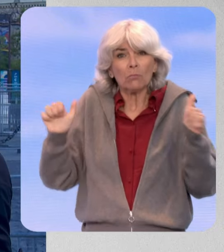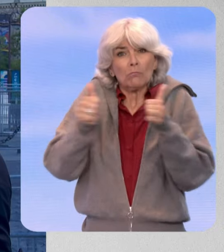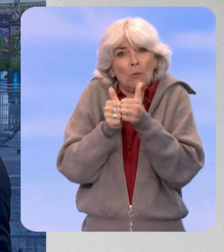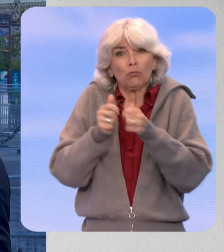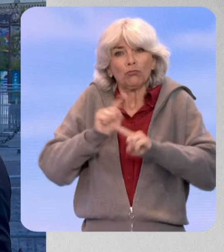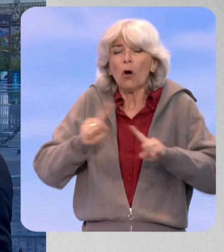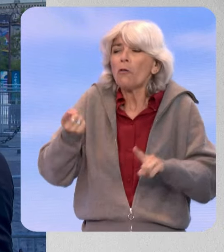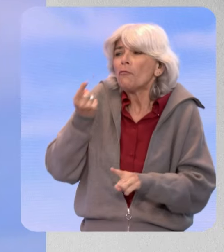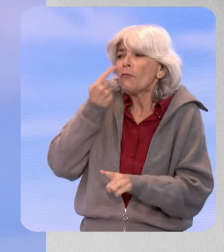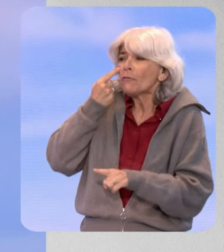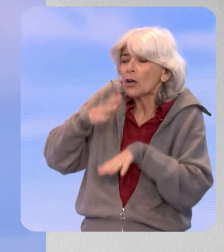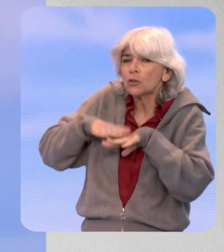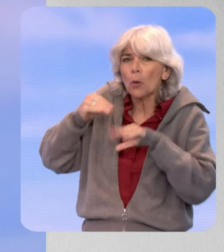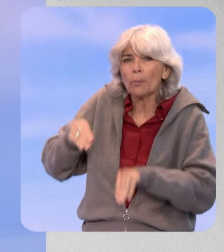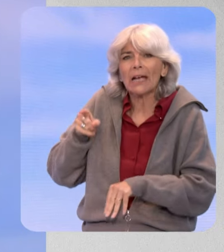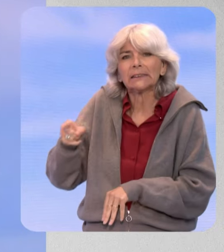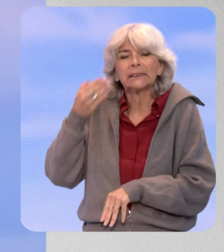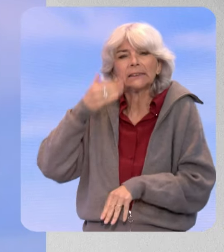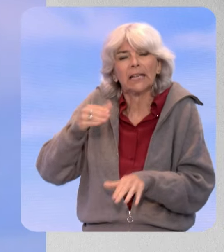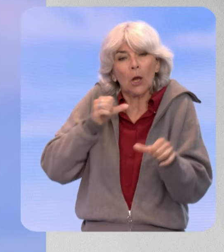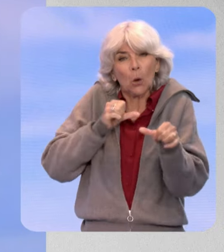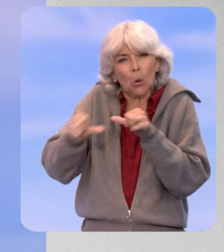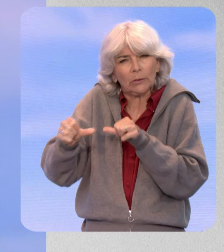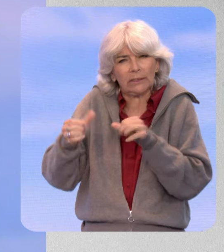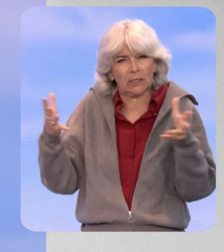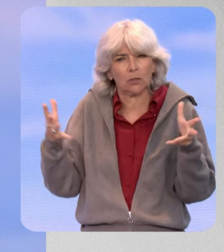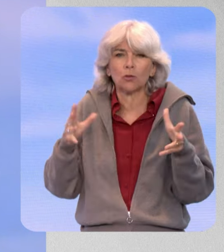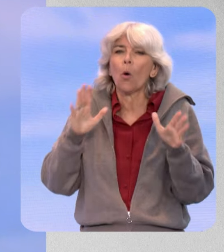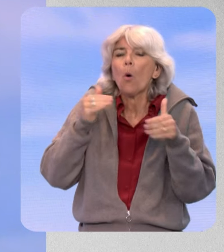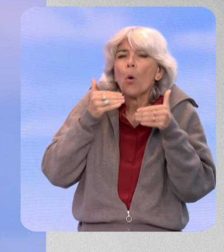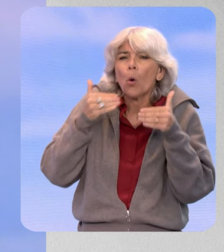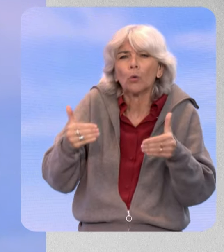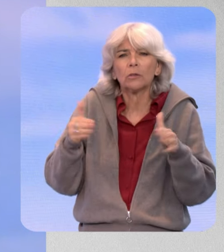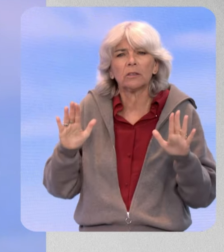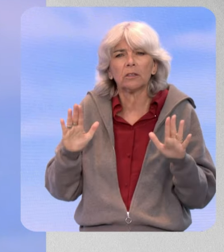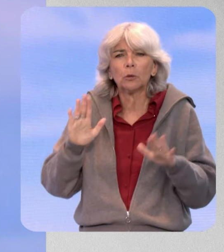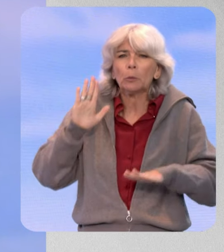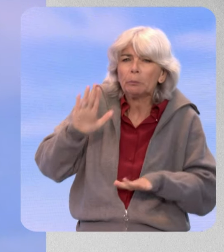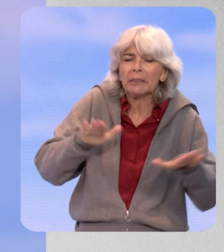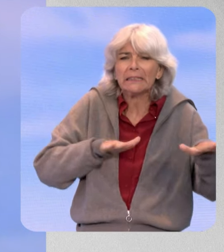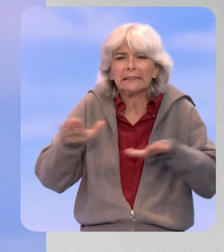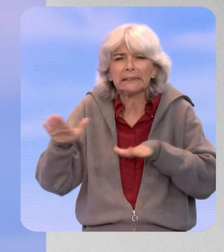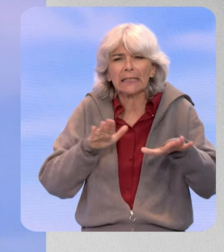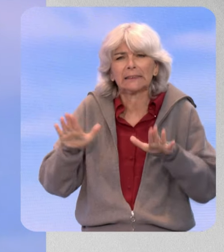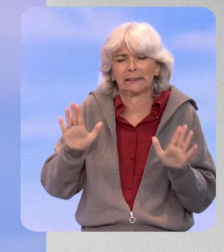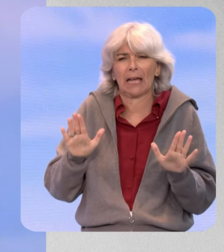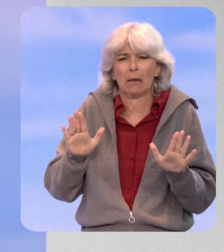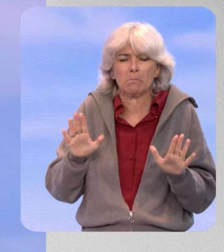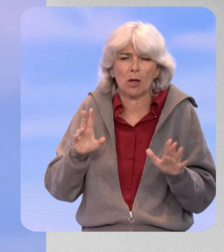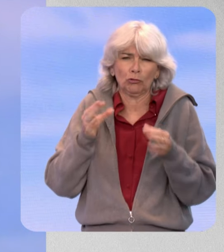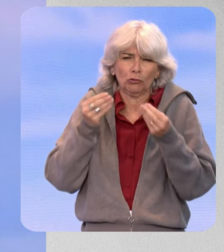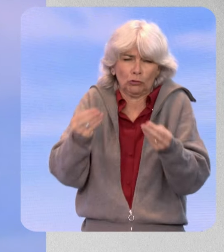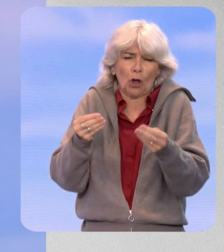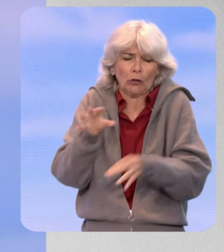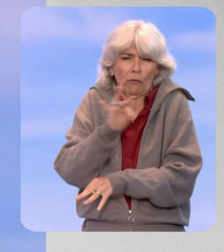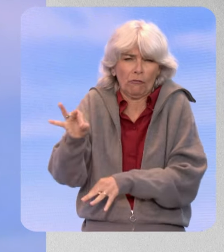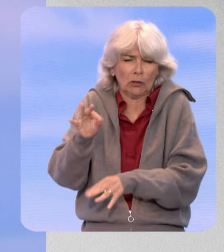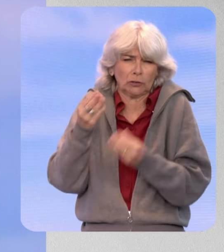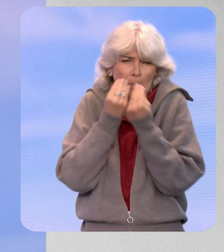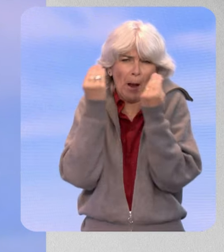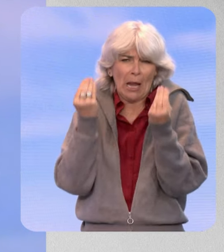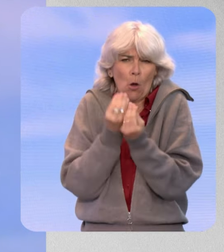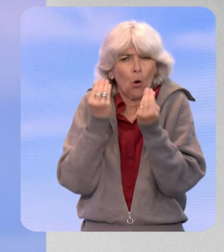Nous verrons bien. En tout cas, vous savez, là aussi, c'est une des conditions que nous posons. On ne va pas continuer avec ce système de Macronie qui rend les Français aujourd'hui extrêmement malheureux.